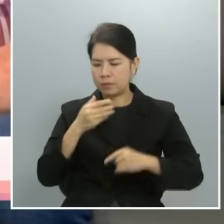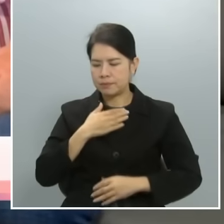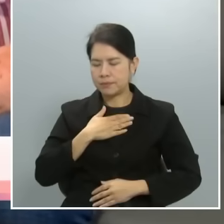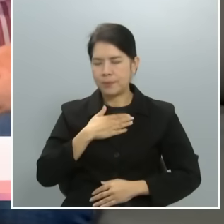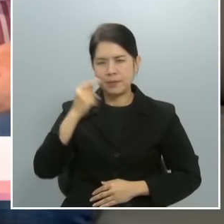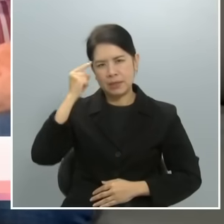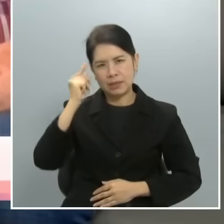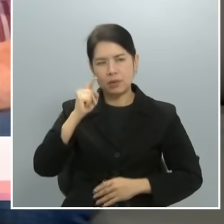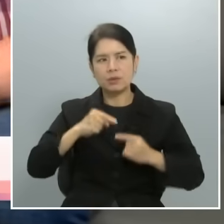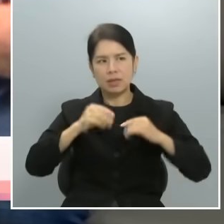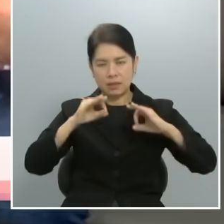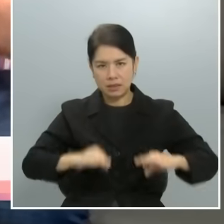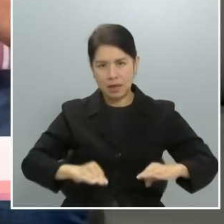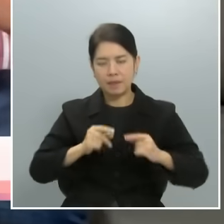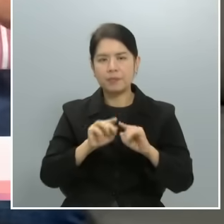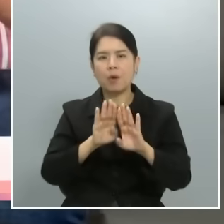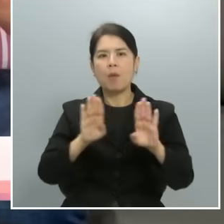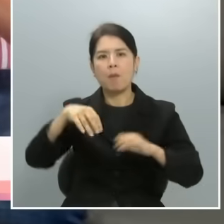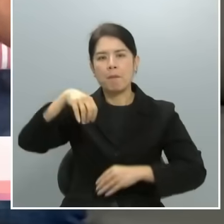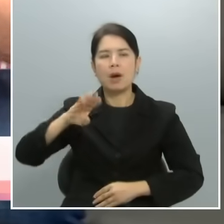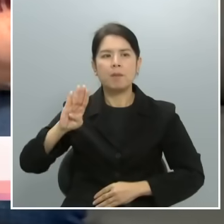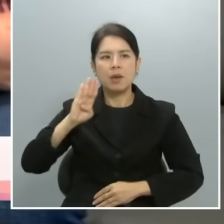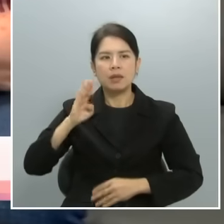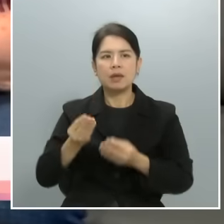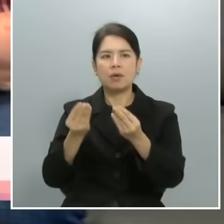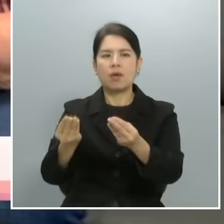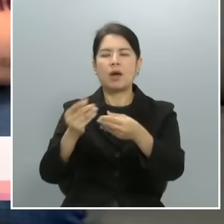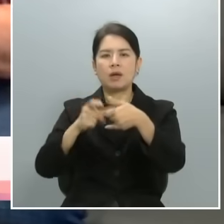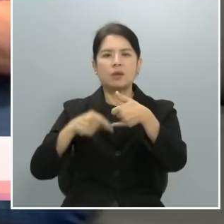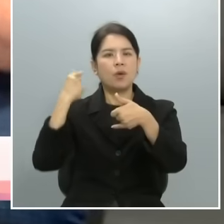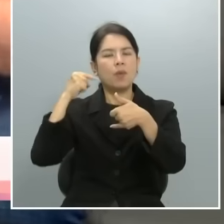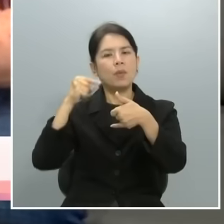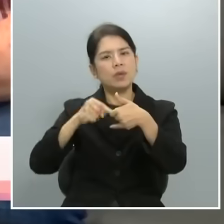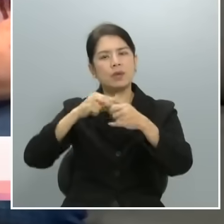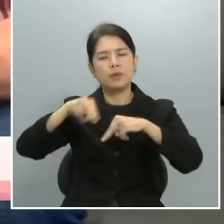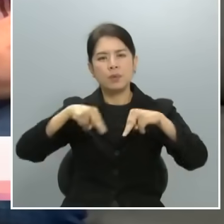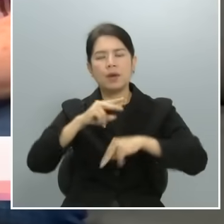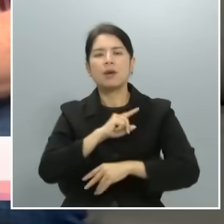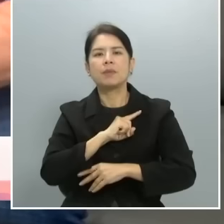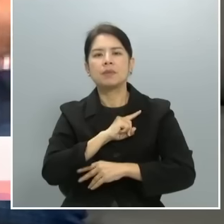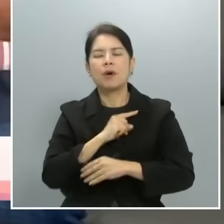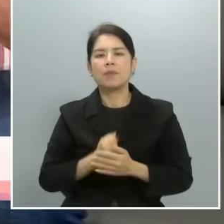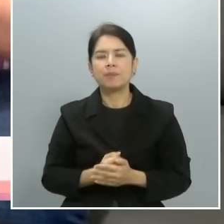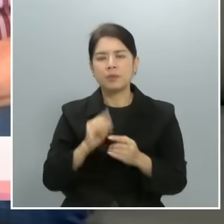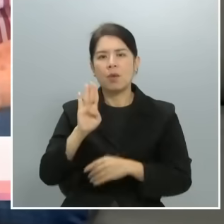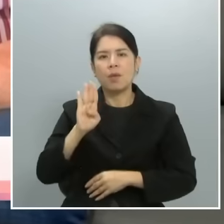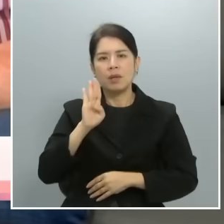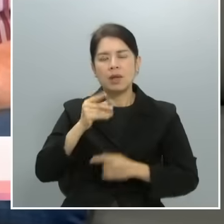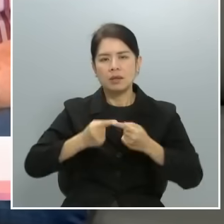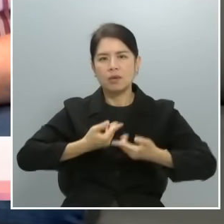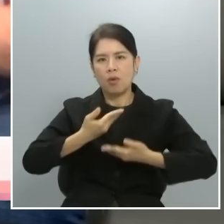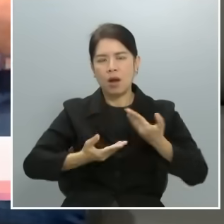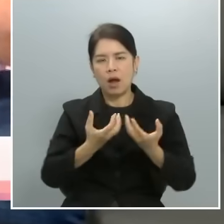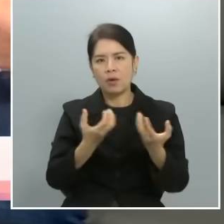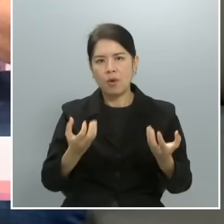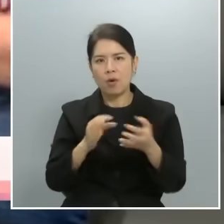จฮะเปิดบริษัทแล้วให้คุณผู้หญิงคนนี้เขาดูแลโดยบริษัทดังกล่าวครับเป็นบริษัทจำหน่ายเครื่องมือการแพท